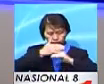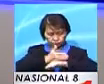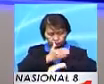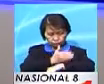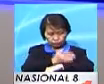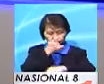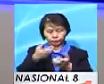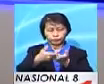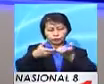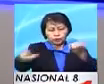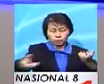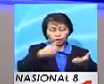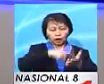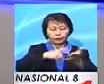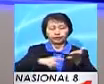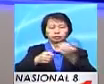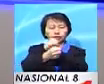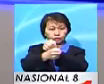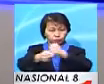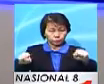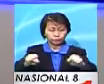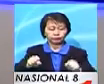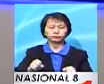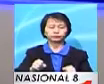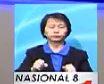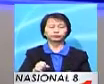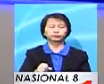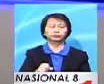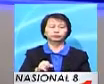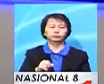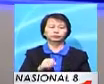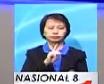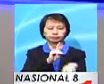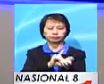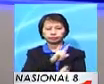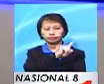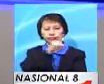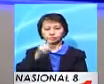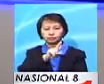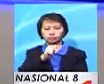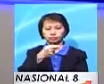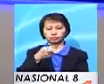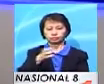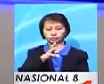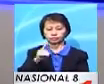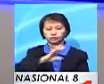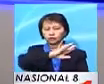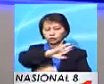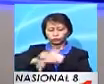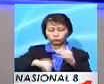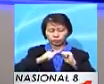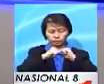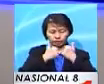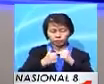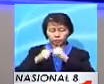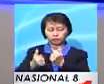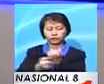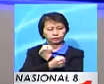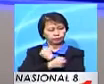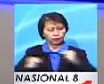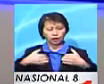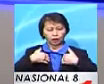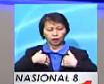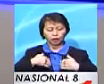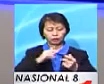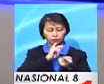bagi mengekang sebarang isu keselamatan. Jelas Timbalan Perdana Menteri Datuk Seri Dr. Ahmad Zahid Hamidi, semua agensi keselamatan negara